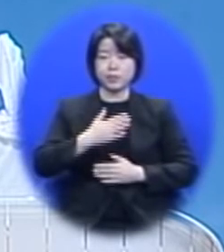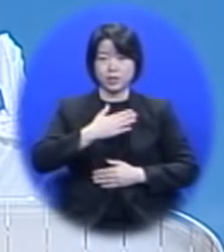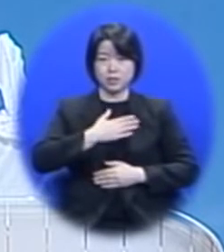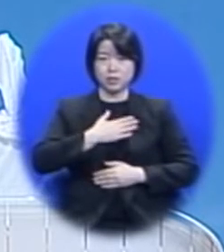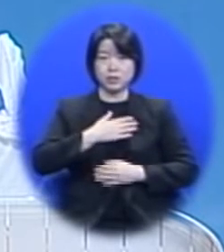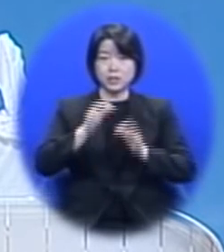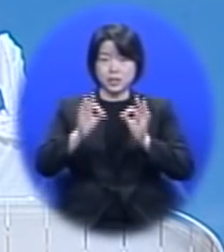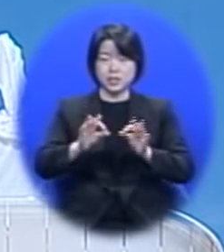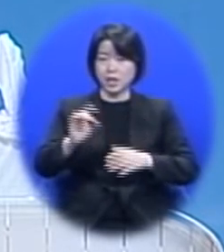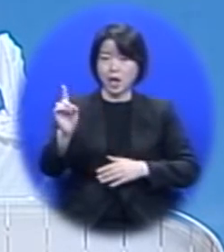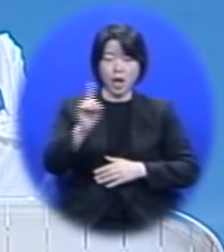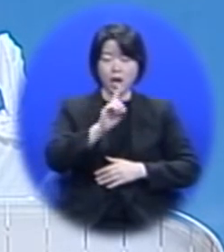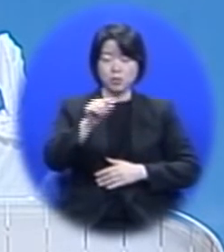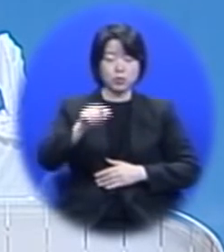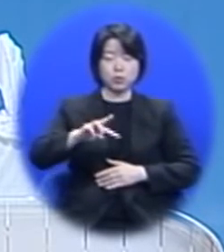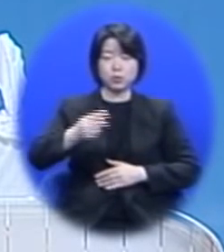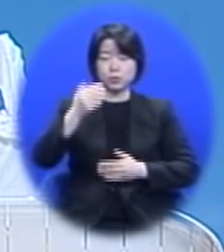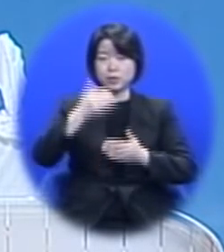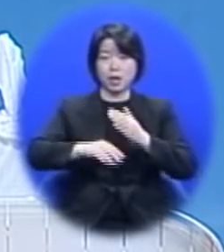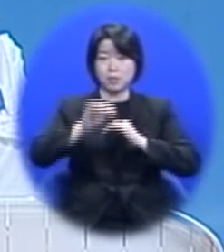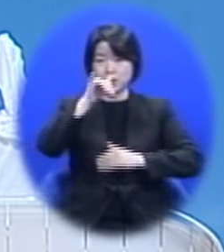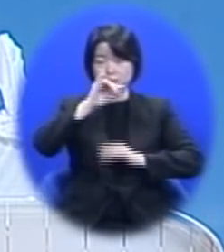저는 이제 아무것도 남아있지 않습니다.